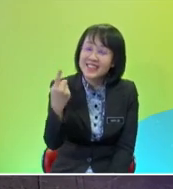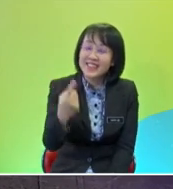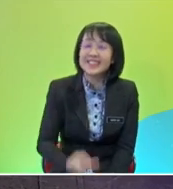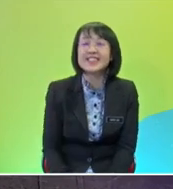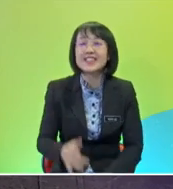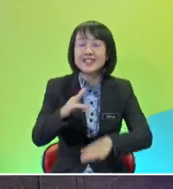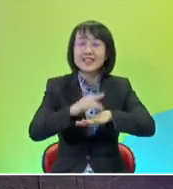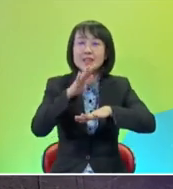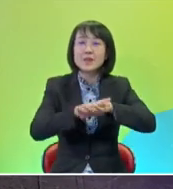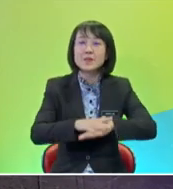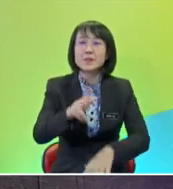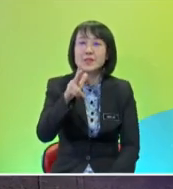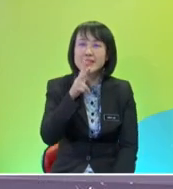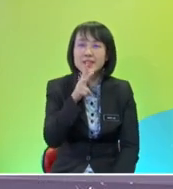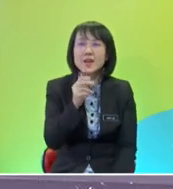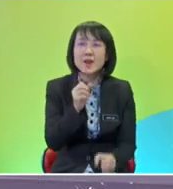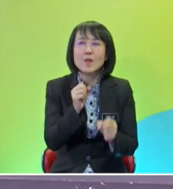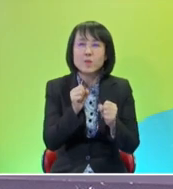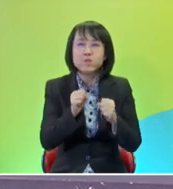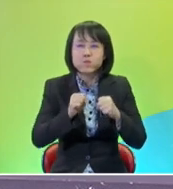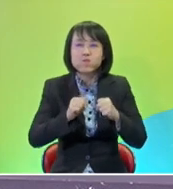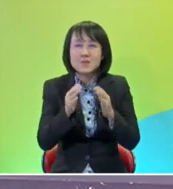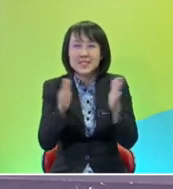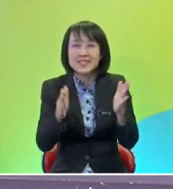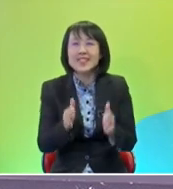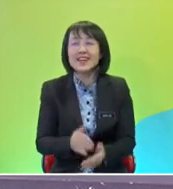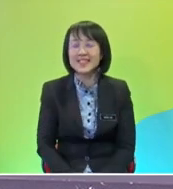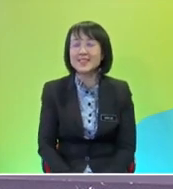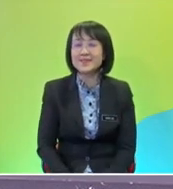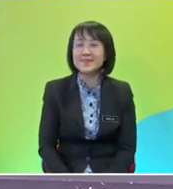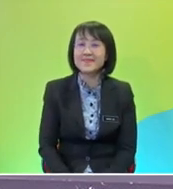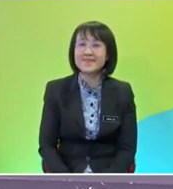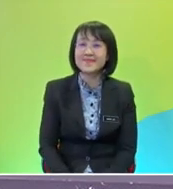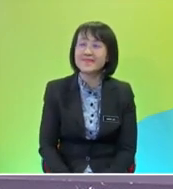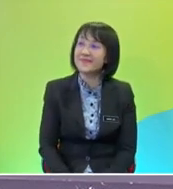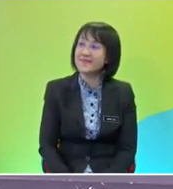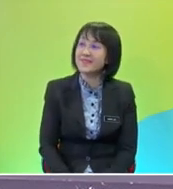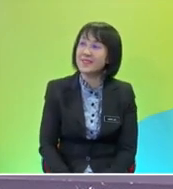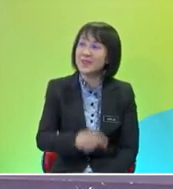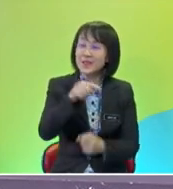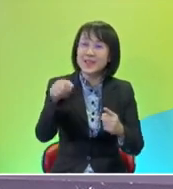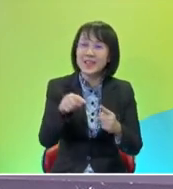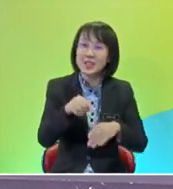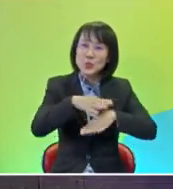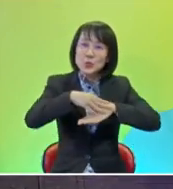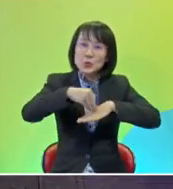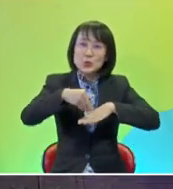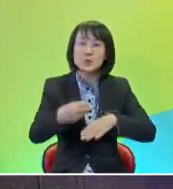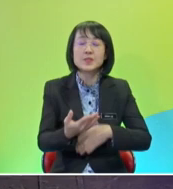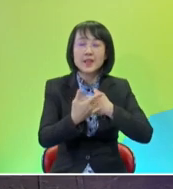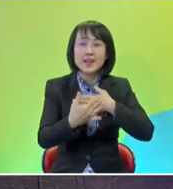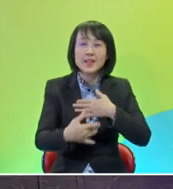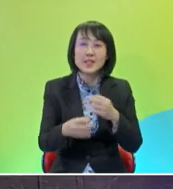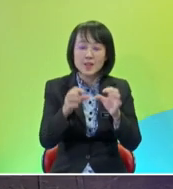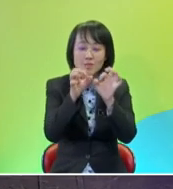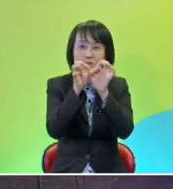betina agak besar sedikit, comel-comel kita kata. Comel-comel. Bila dia dah hisap darah, dia jadi lagi comel.